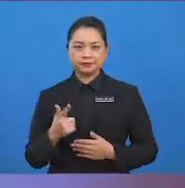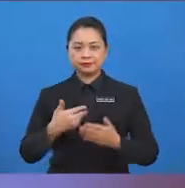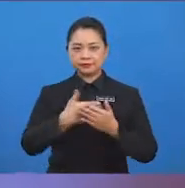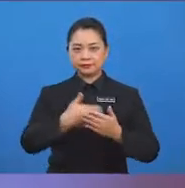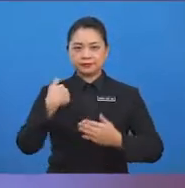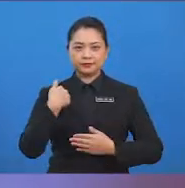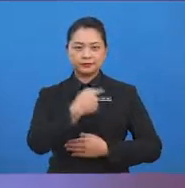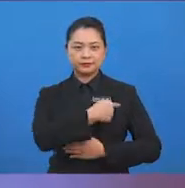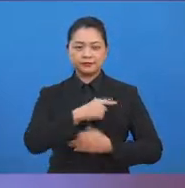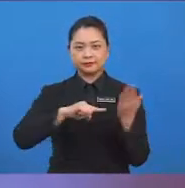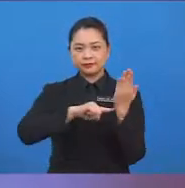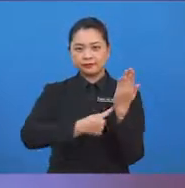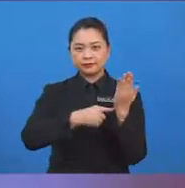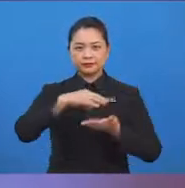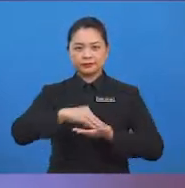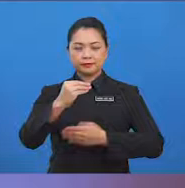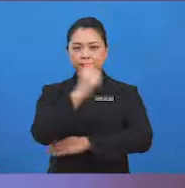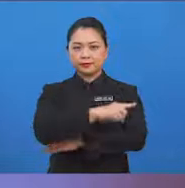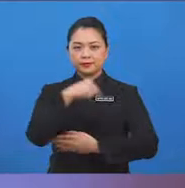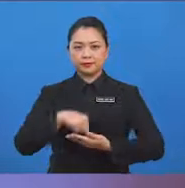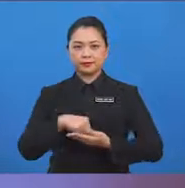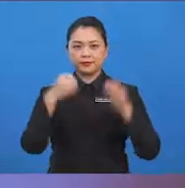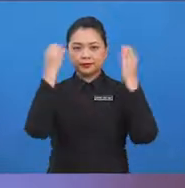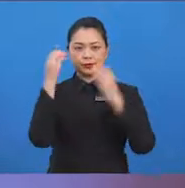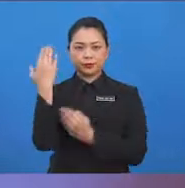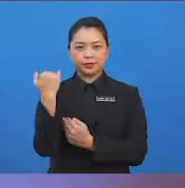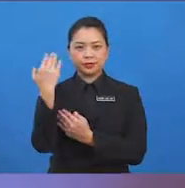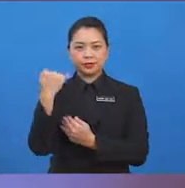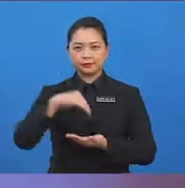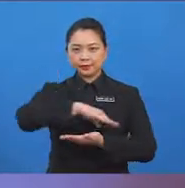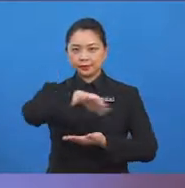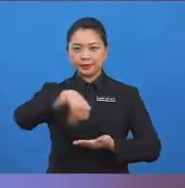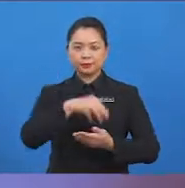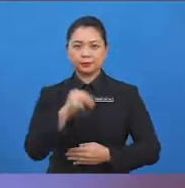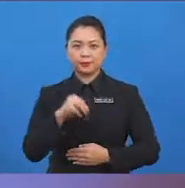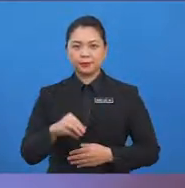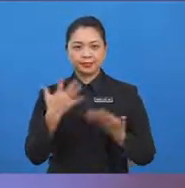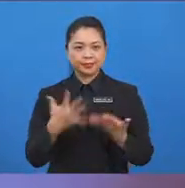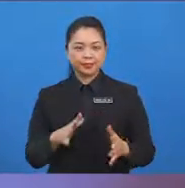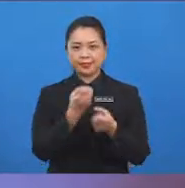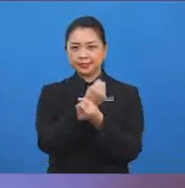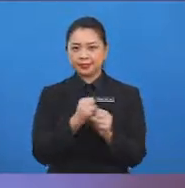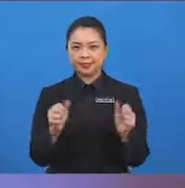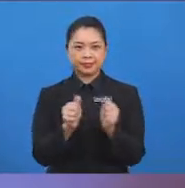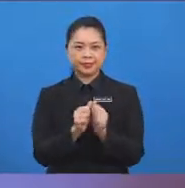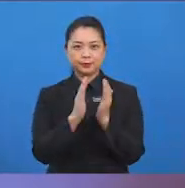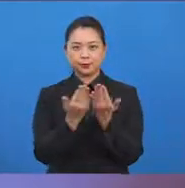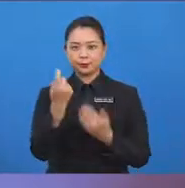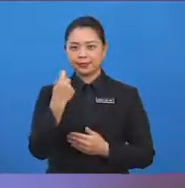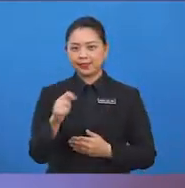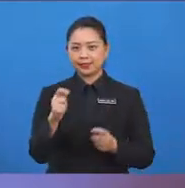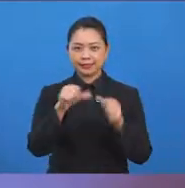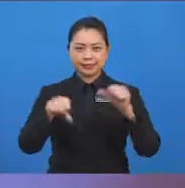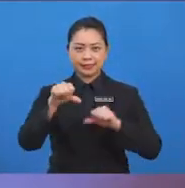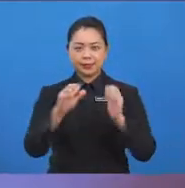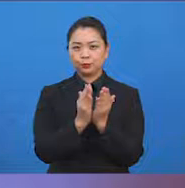kita memulakan pembelajaran hari ini, cikgu harap semua murid-murid telah bersedia dengan buku teks sains,